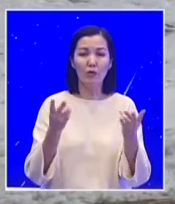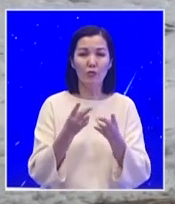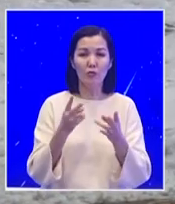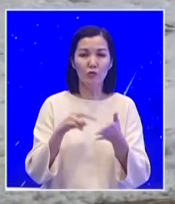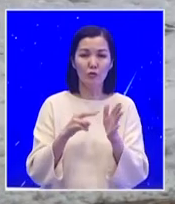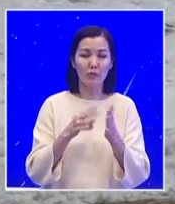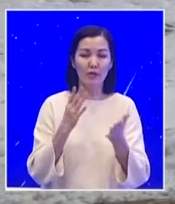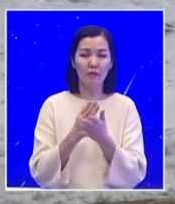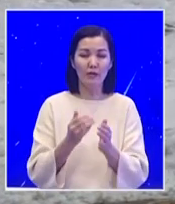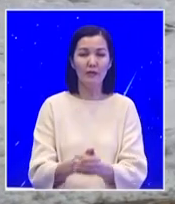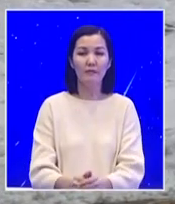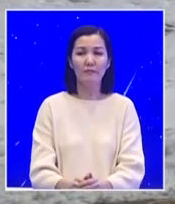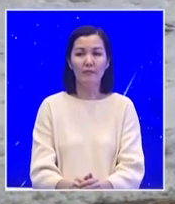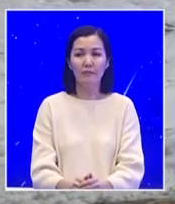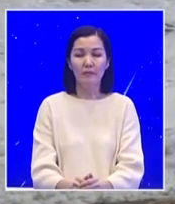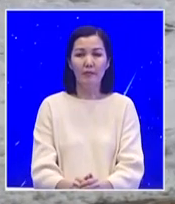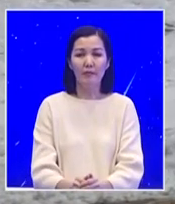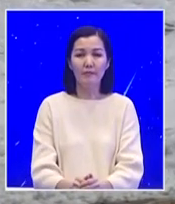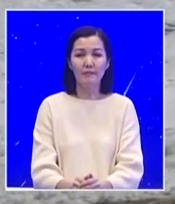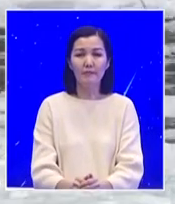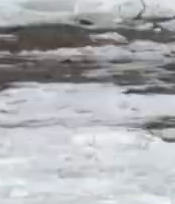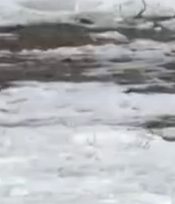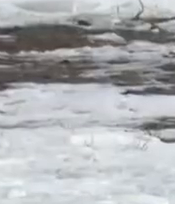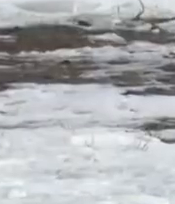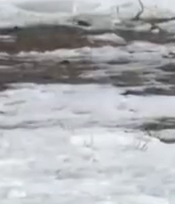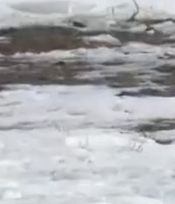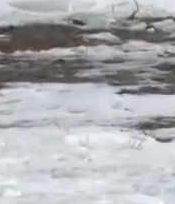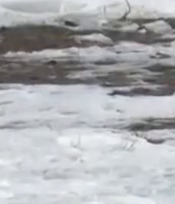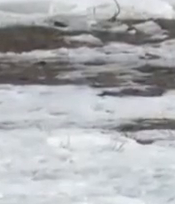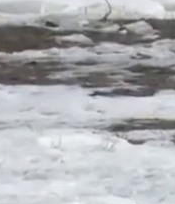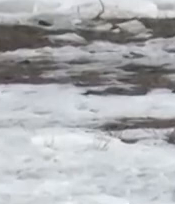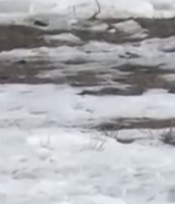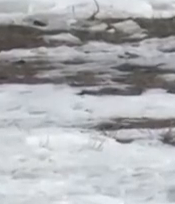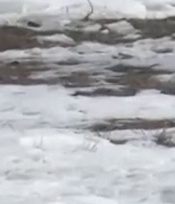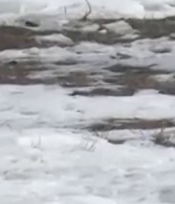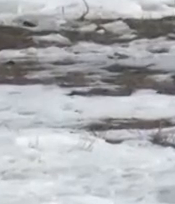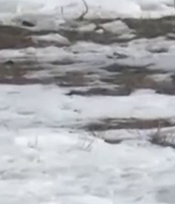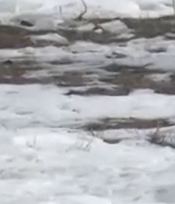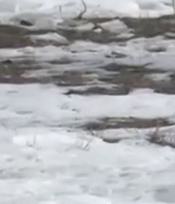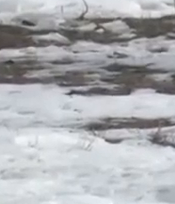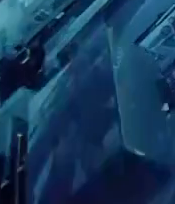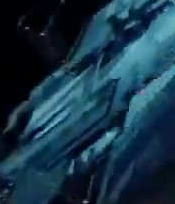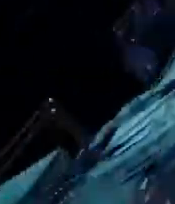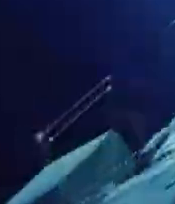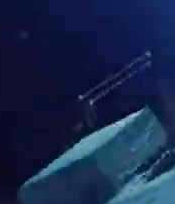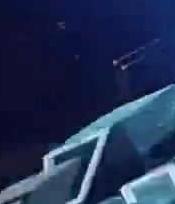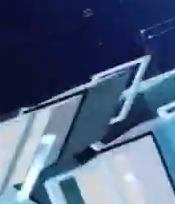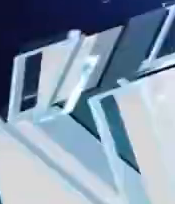көзделіп отыр, дейді аймақ басшысы. Амина Құдайберген, Ерболат Антелов, Жетісу арнасы, Кеген ауданынан.